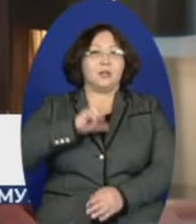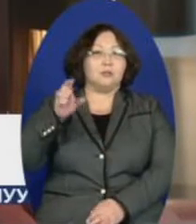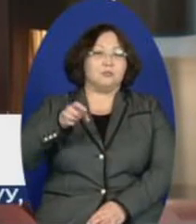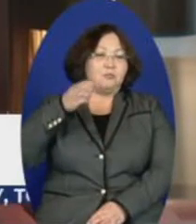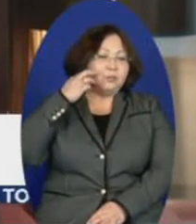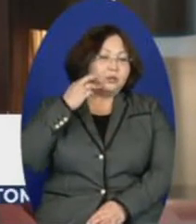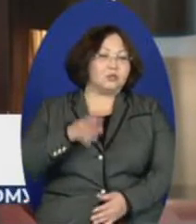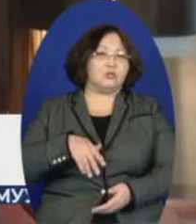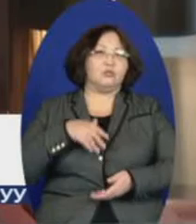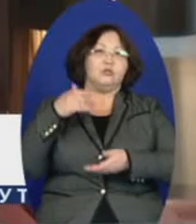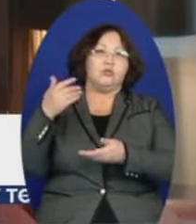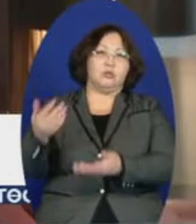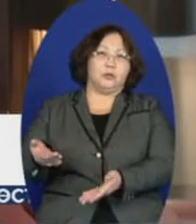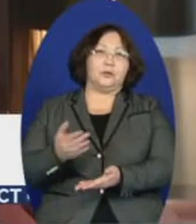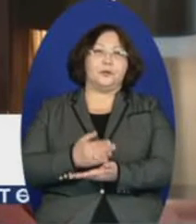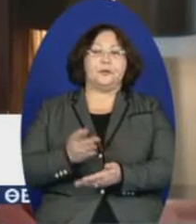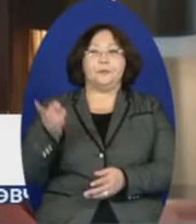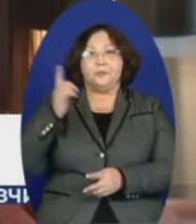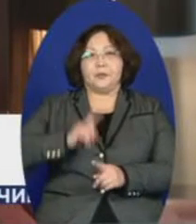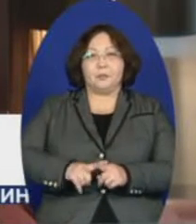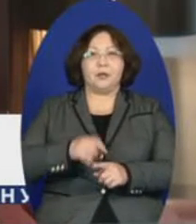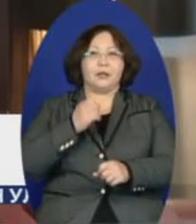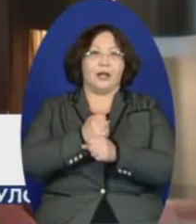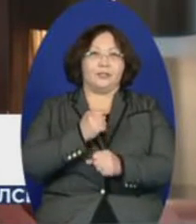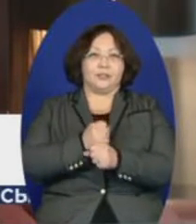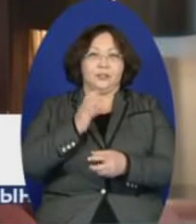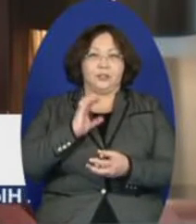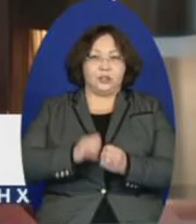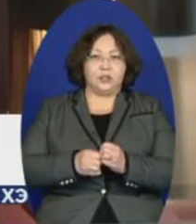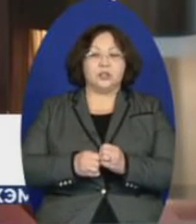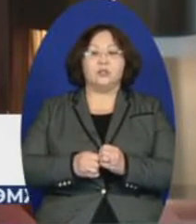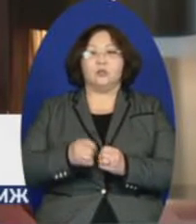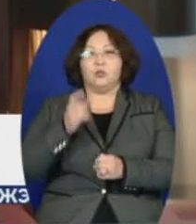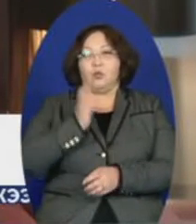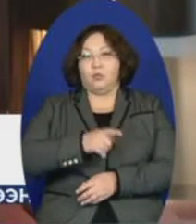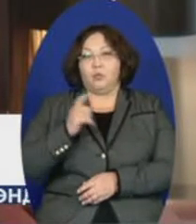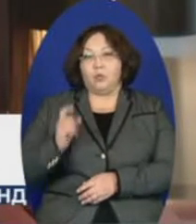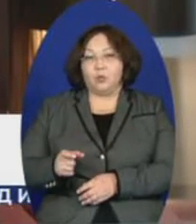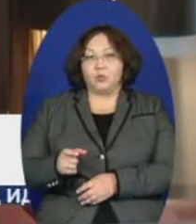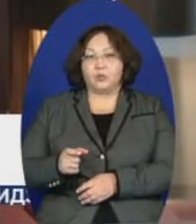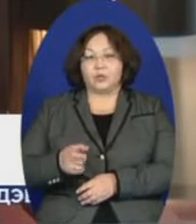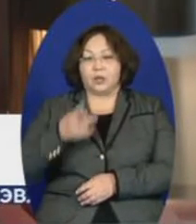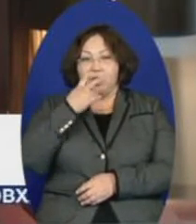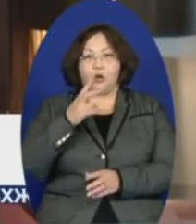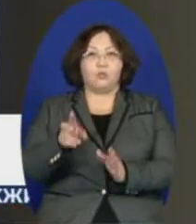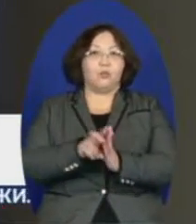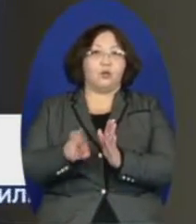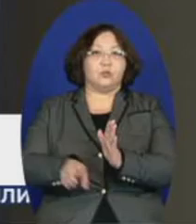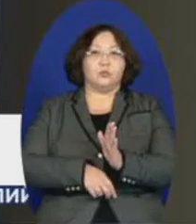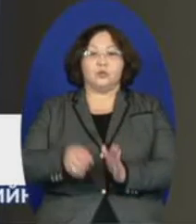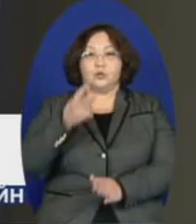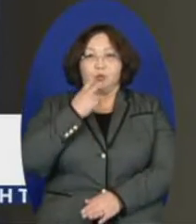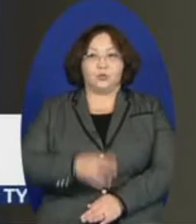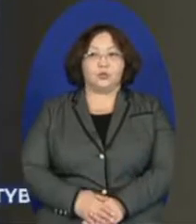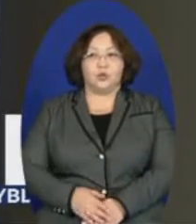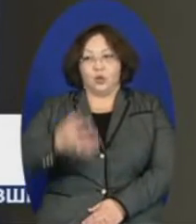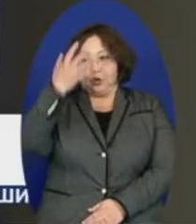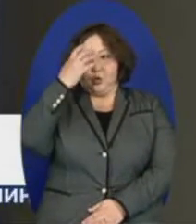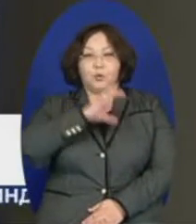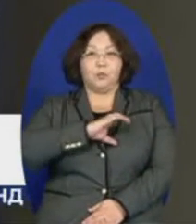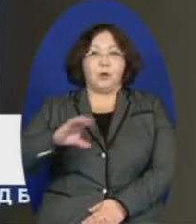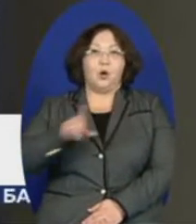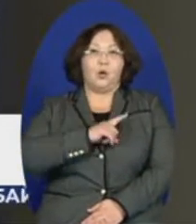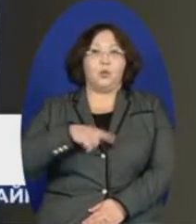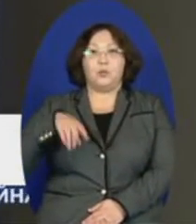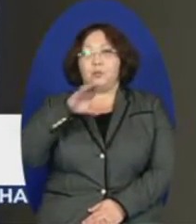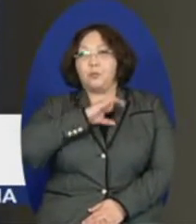байна. Тэгээд тэнд одоо ажиллах хүчний хувьд ч гэсэн тэр бол боломжгүй гэж бид нар үзэж байна. За төр хувийн хөгжлийн түншлэлийн